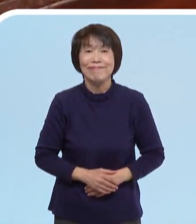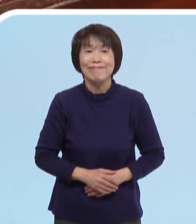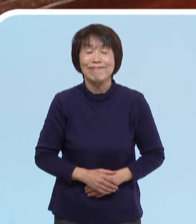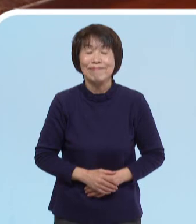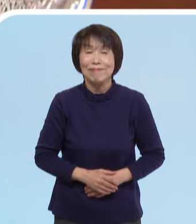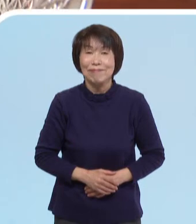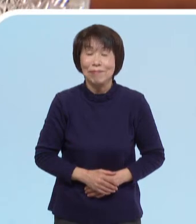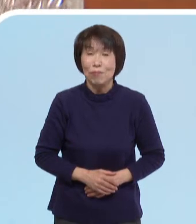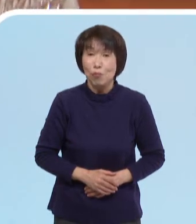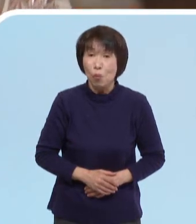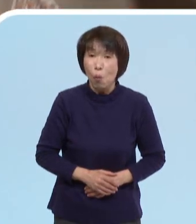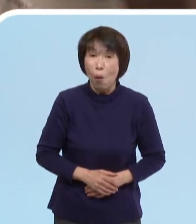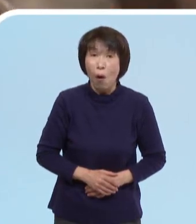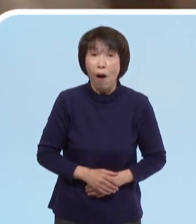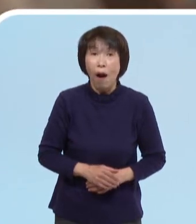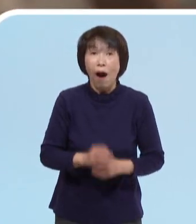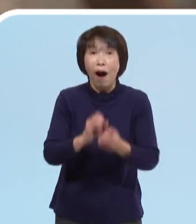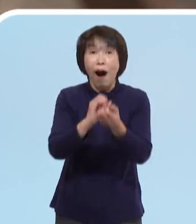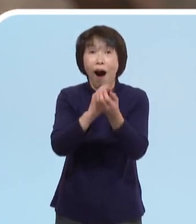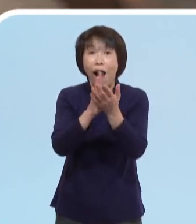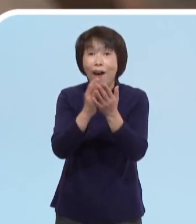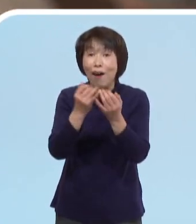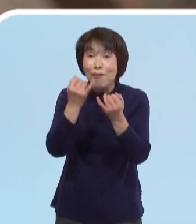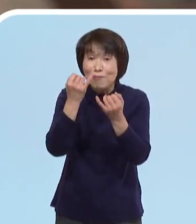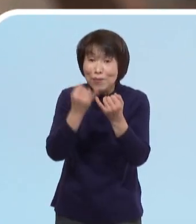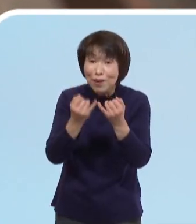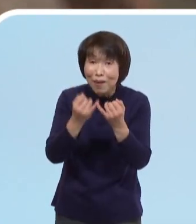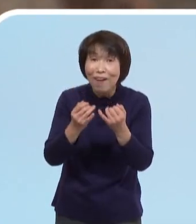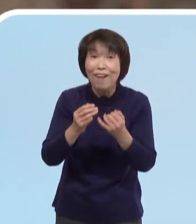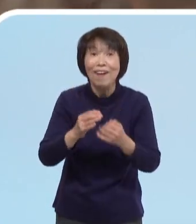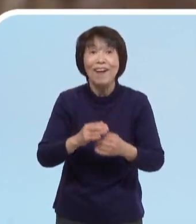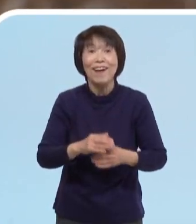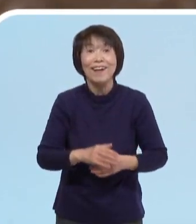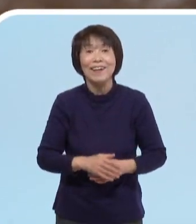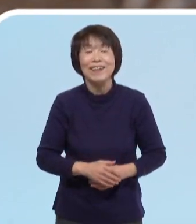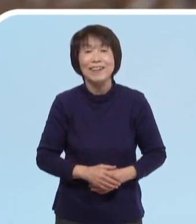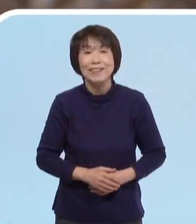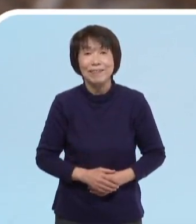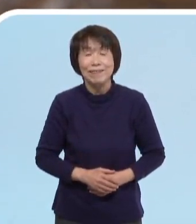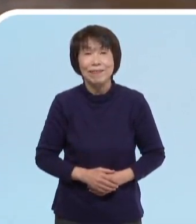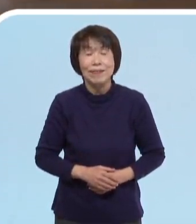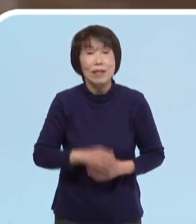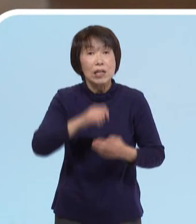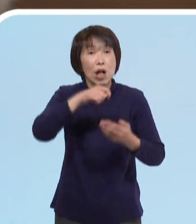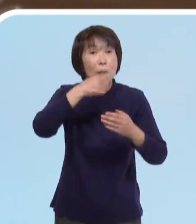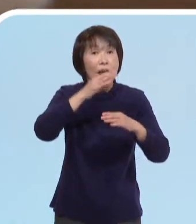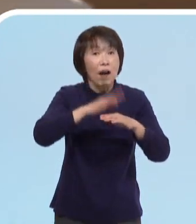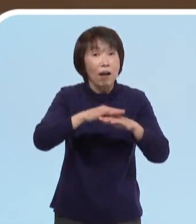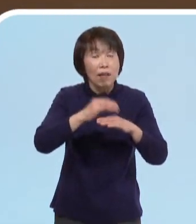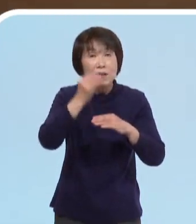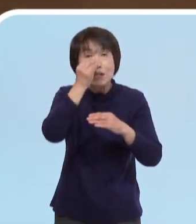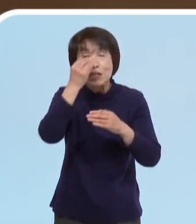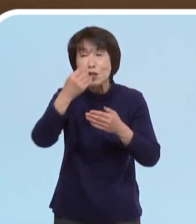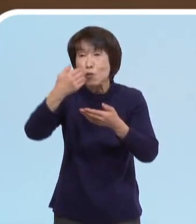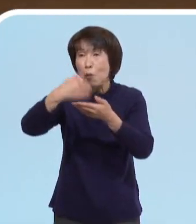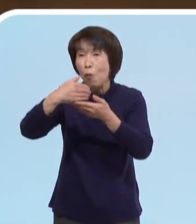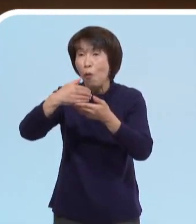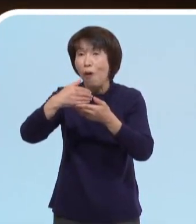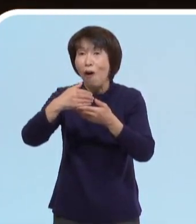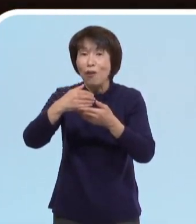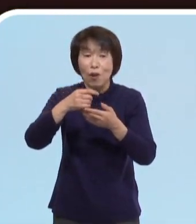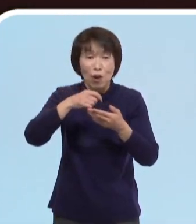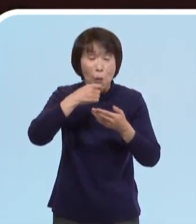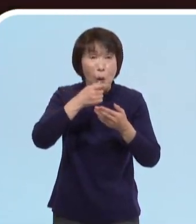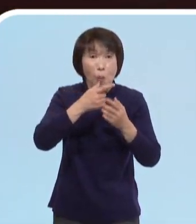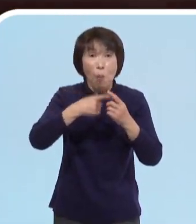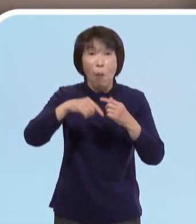ます。 わあ、本当に花が咲いたみたい。食べ方や知識を教えてもらえると美